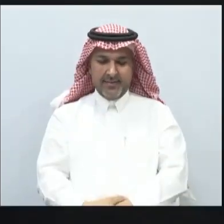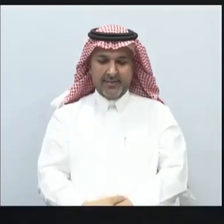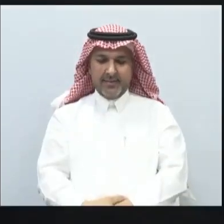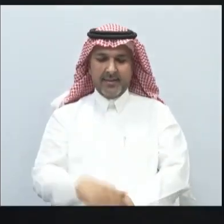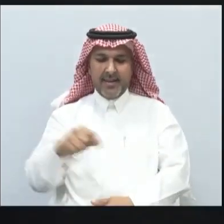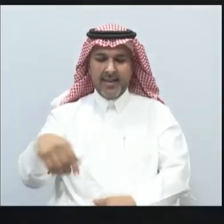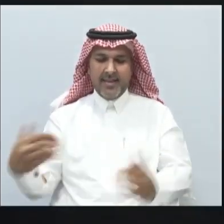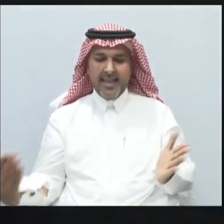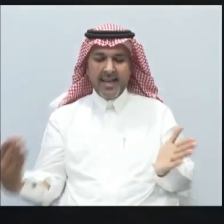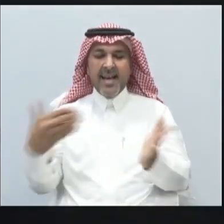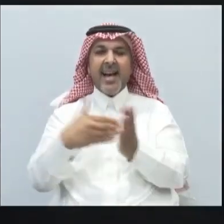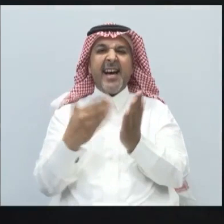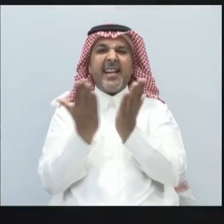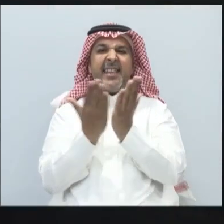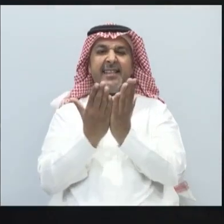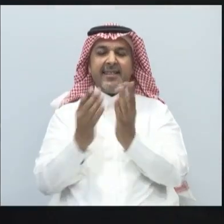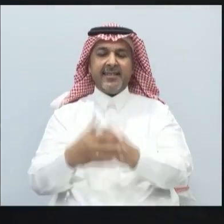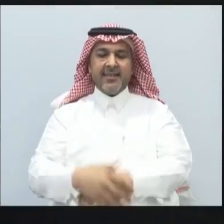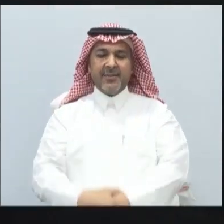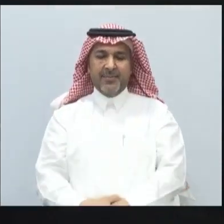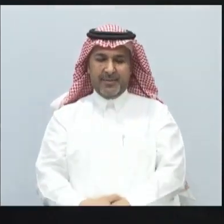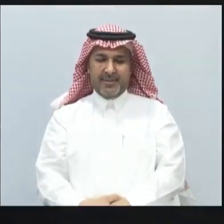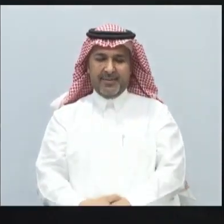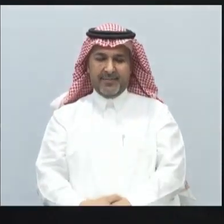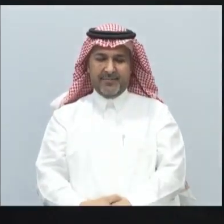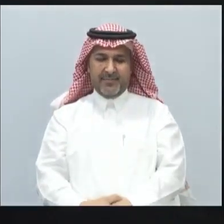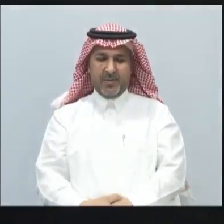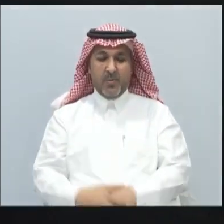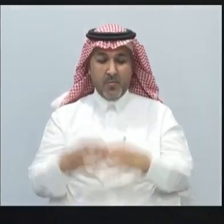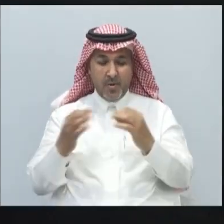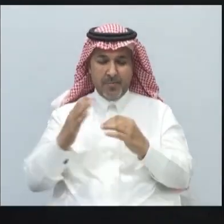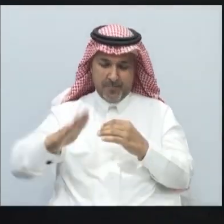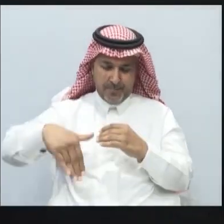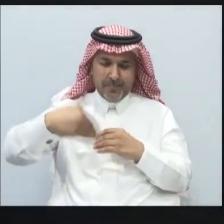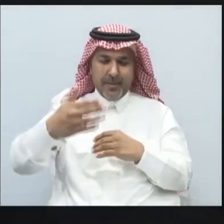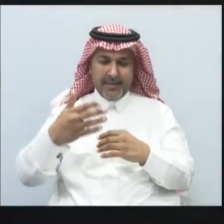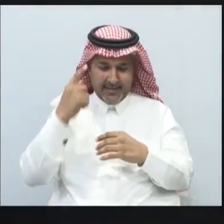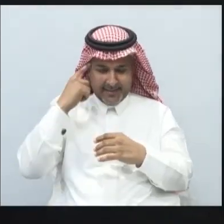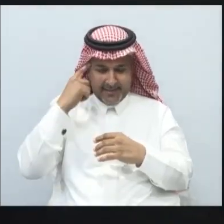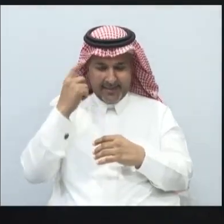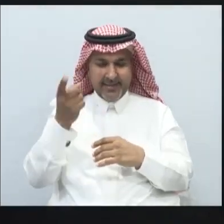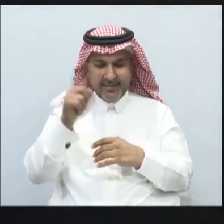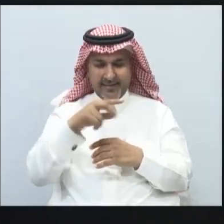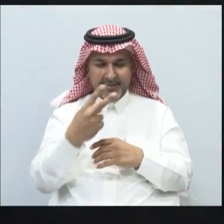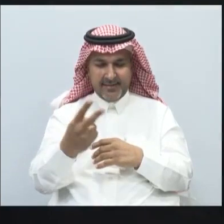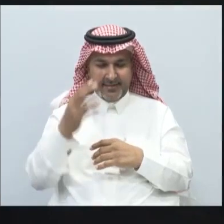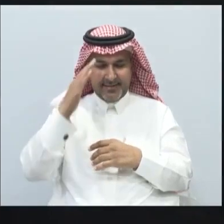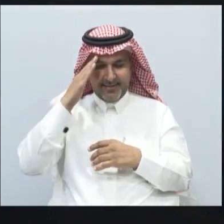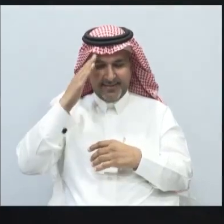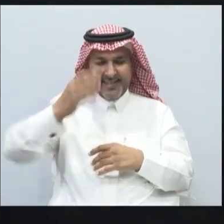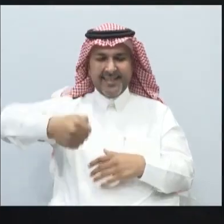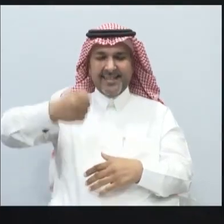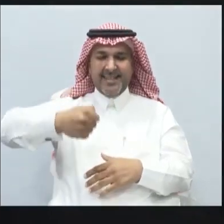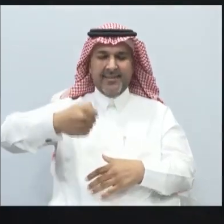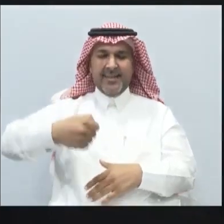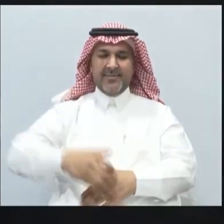وصلنا معكم الى نهايه المطاف اتمنى تكونوا استمتعوا في درس اليوم وللحديث بقيه باذن الله تعالى في لقاء قادم دمتم في